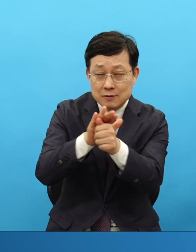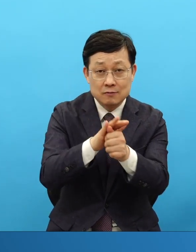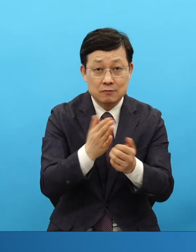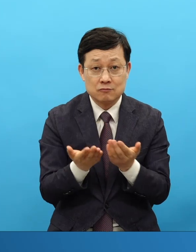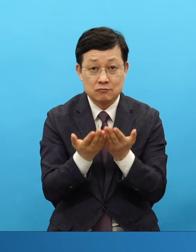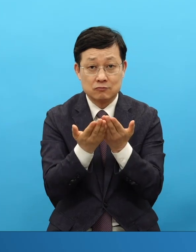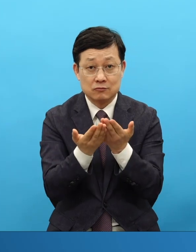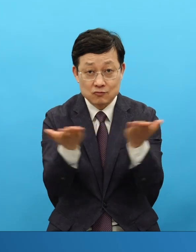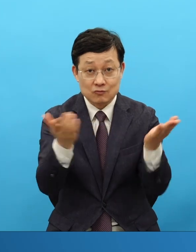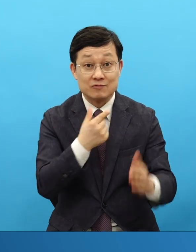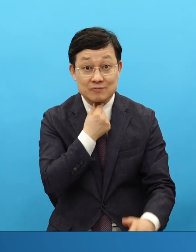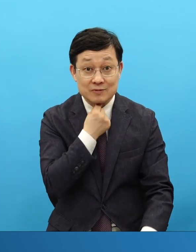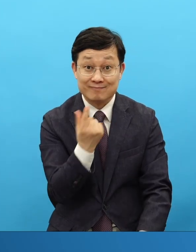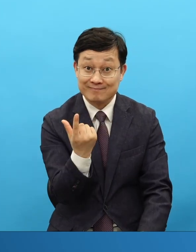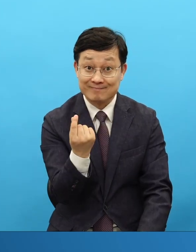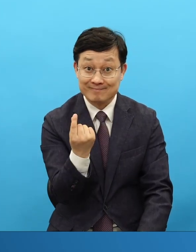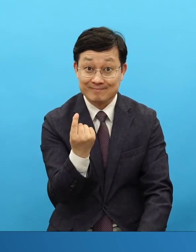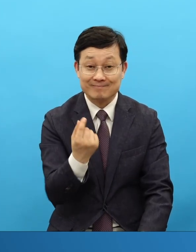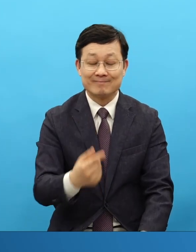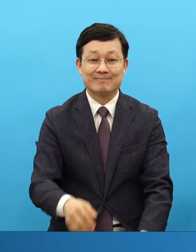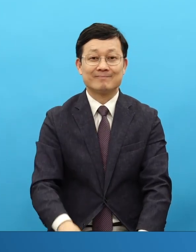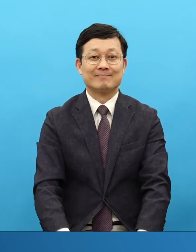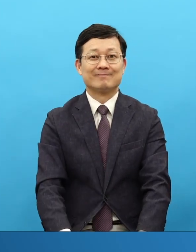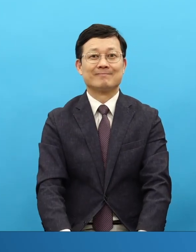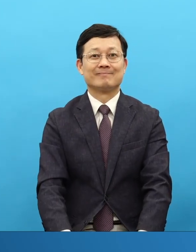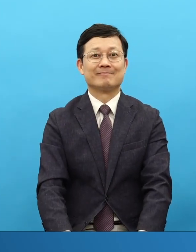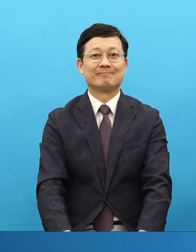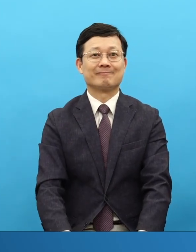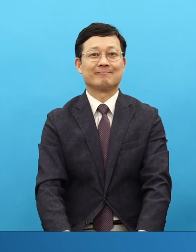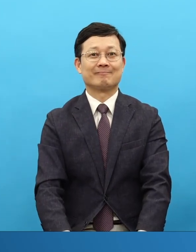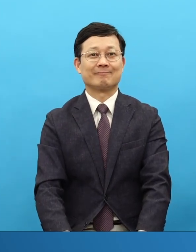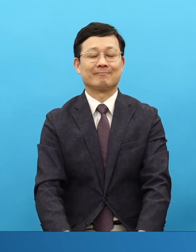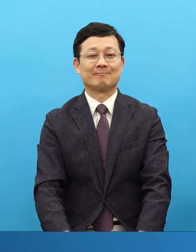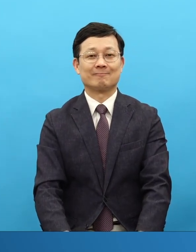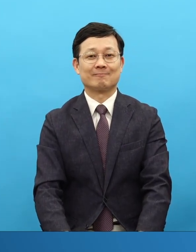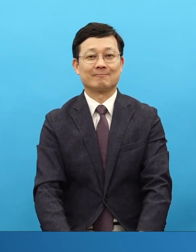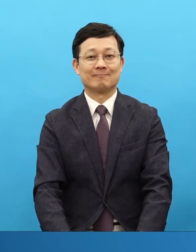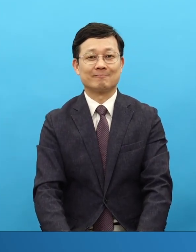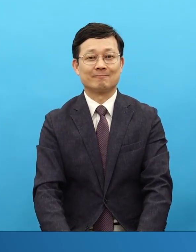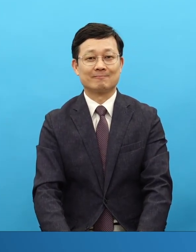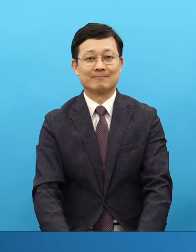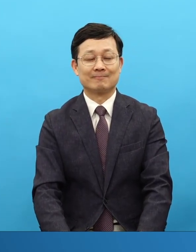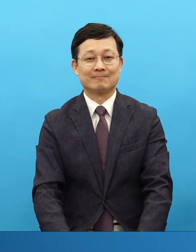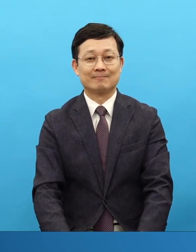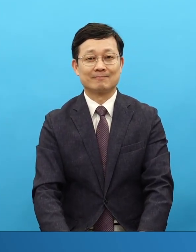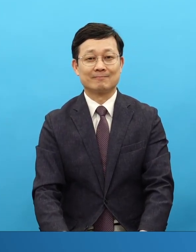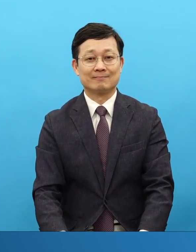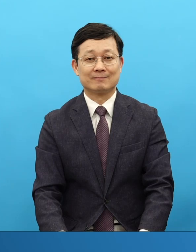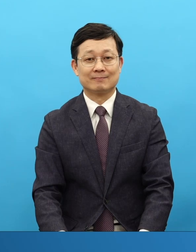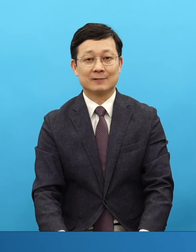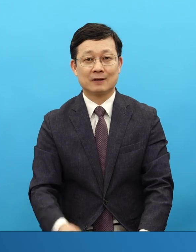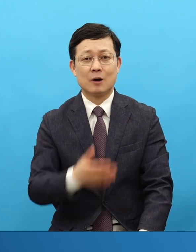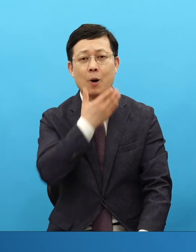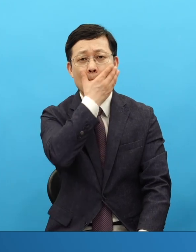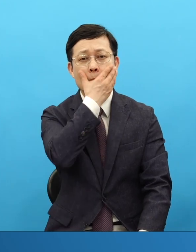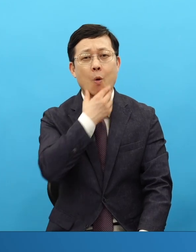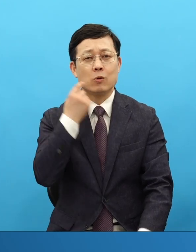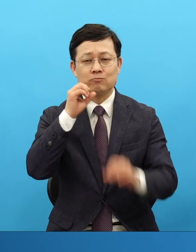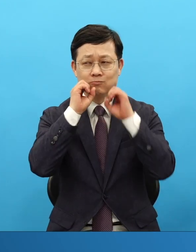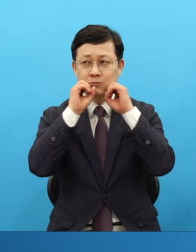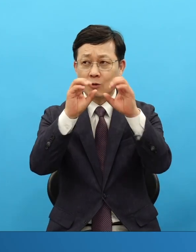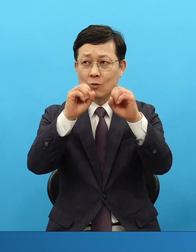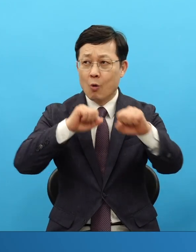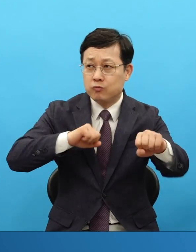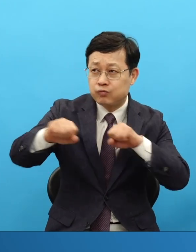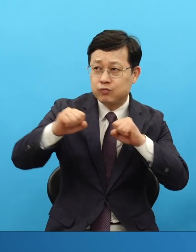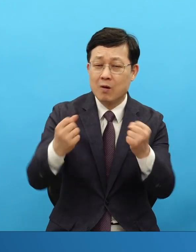싶잖아요. So business people, they want to do well to support the church, support their pastors. 그리고 실제 복음 운동이 일어나야 되잖아요. And